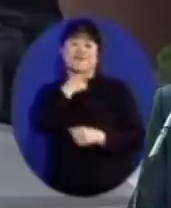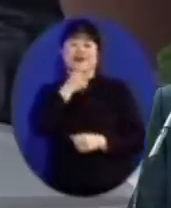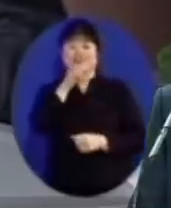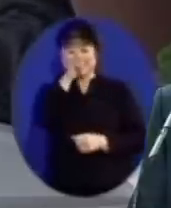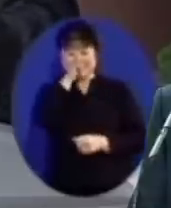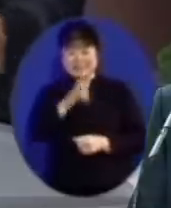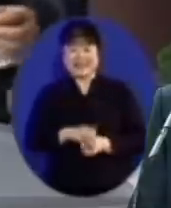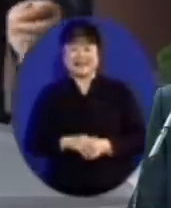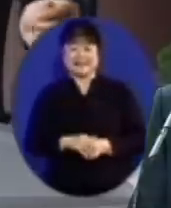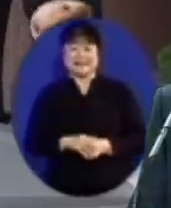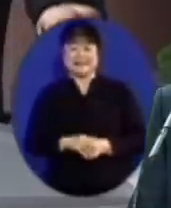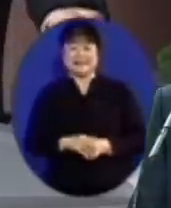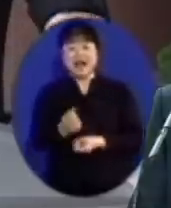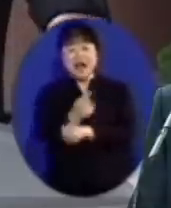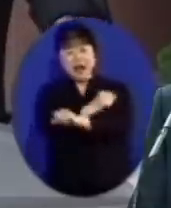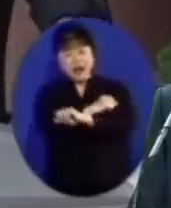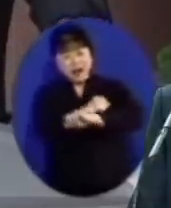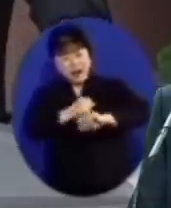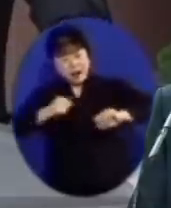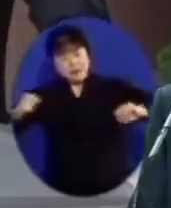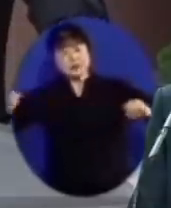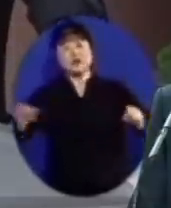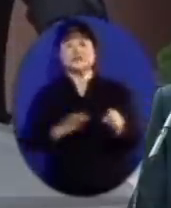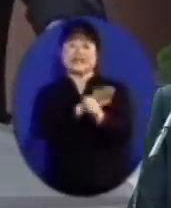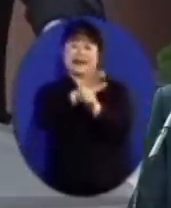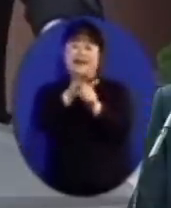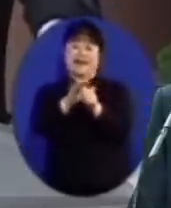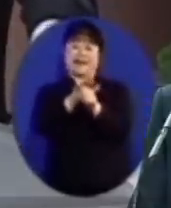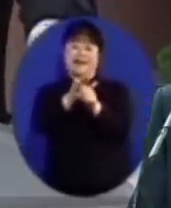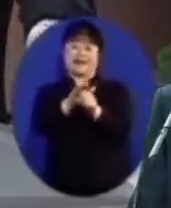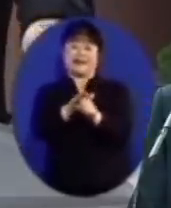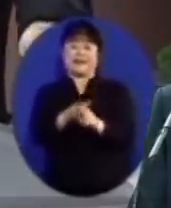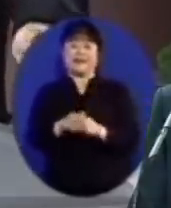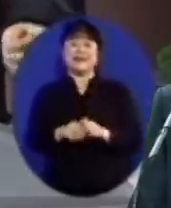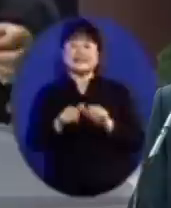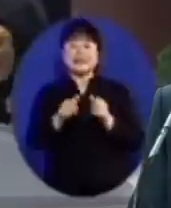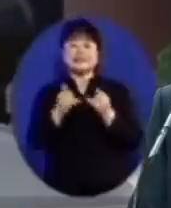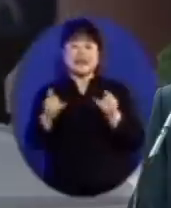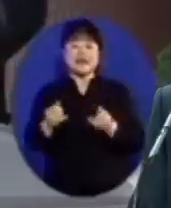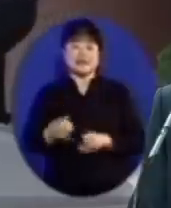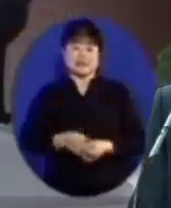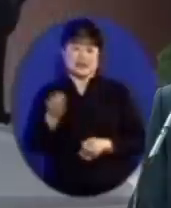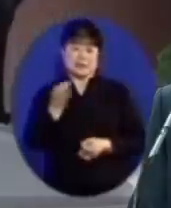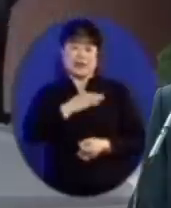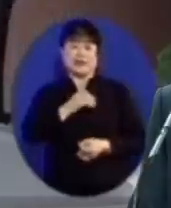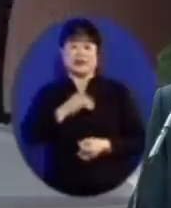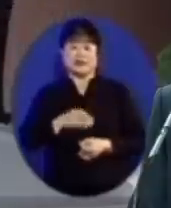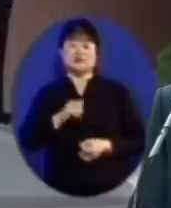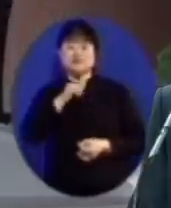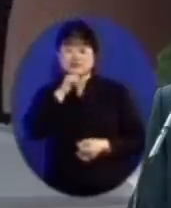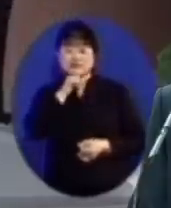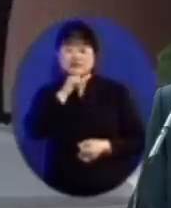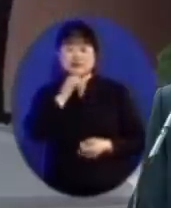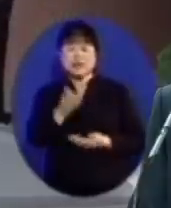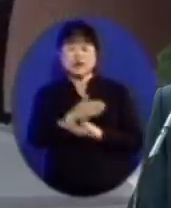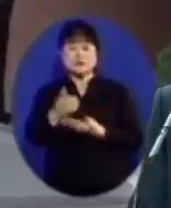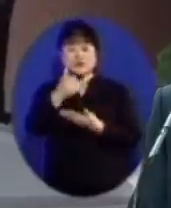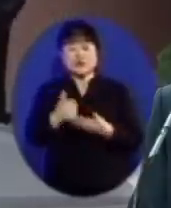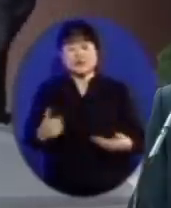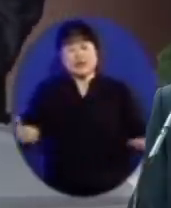것입니다. 한없는 넓은 사랑을 가지고서 남녀노유 빈부 귀천 죄인 의인을 모두 다